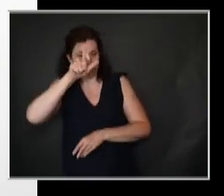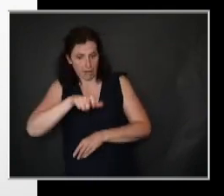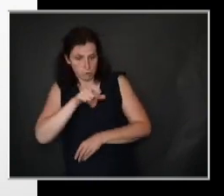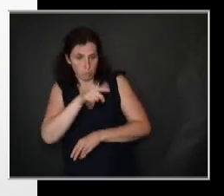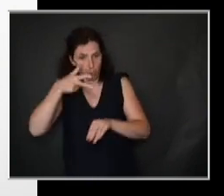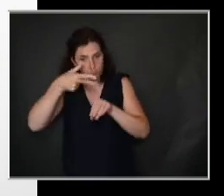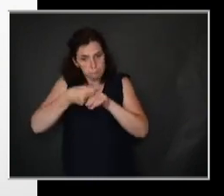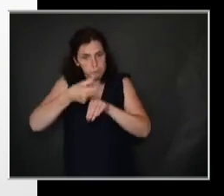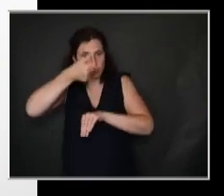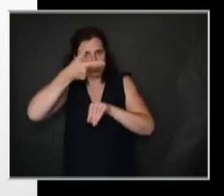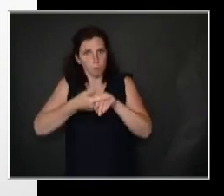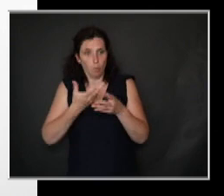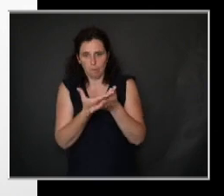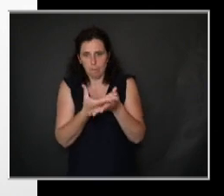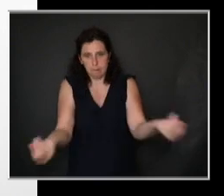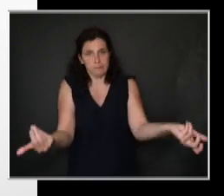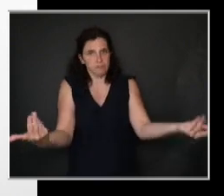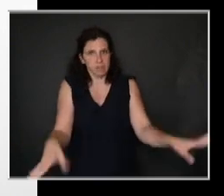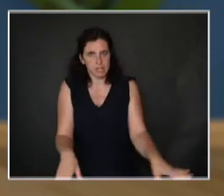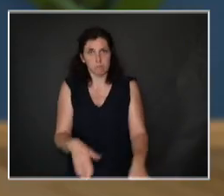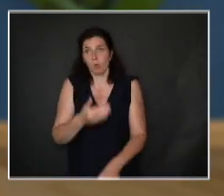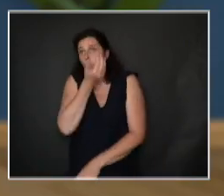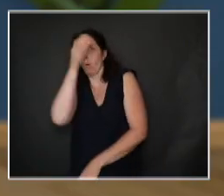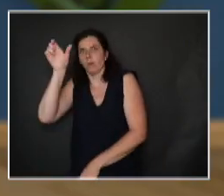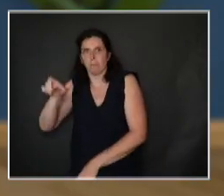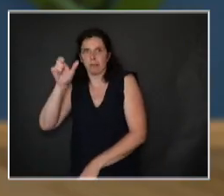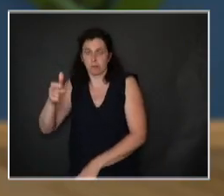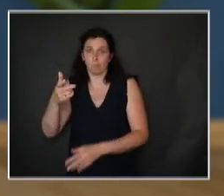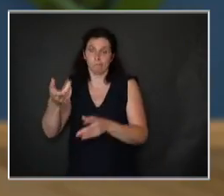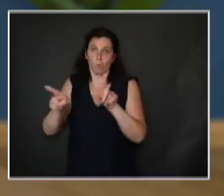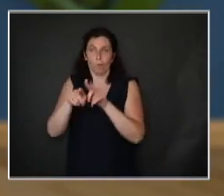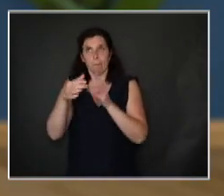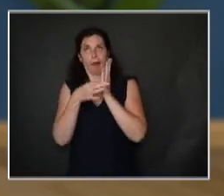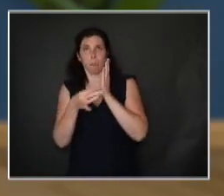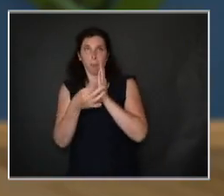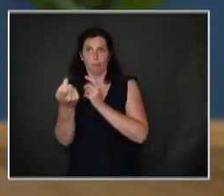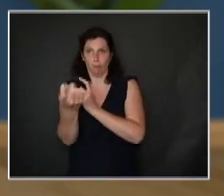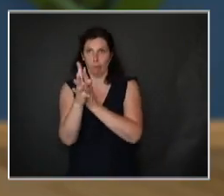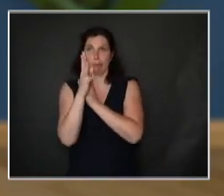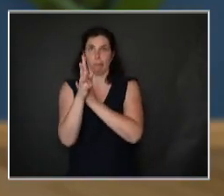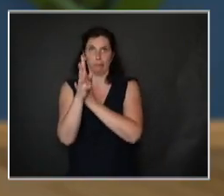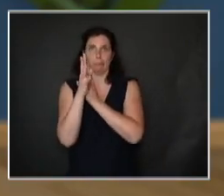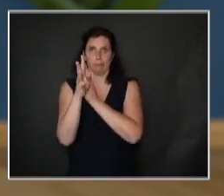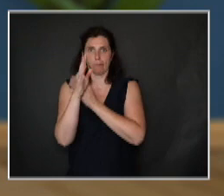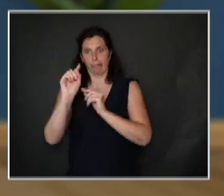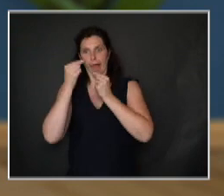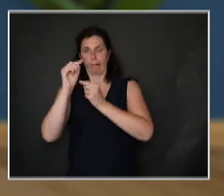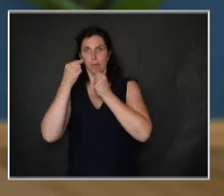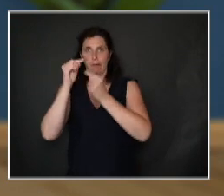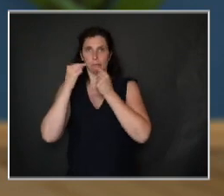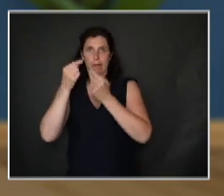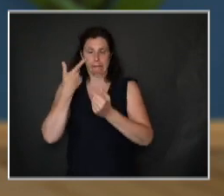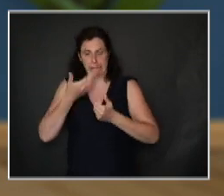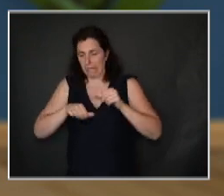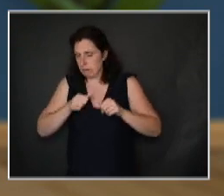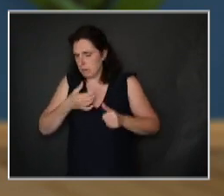ont plus jamais besoin. Et puis d'autres qui deviennent des abonnés, puis qui de temps en temps viennent me voir en me réclamant une infiltration. « Docteur, là je